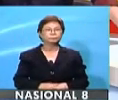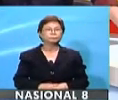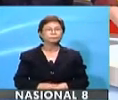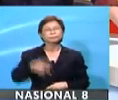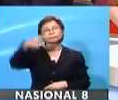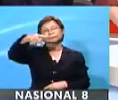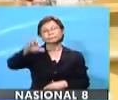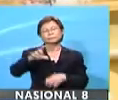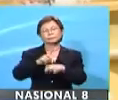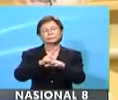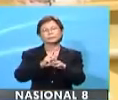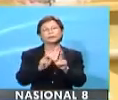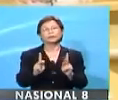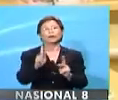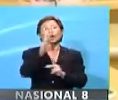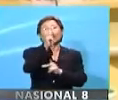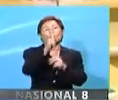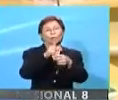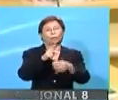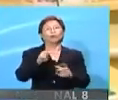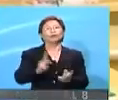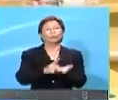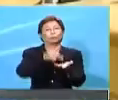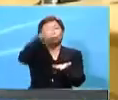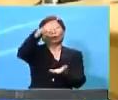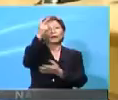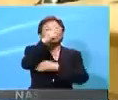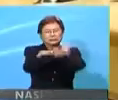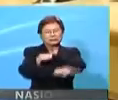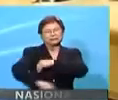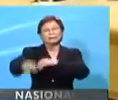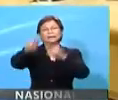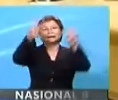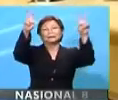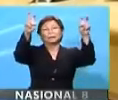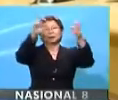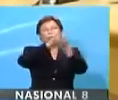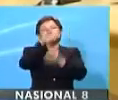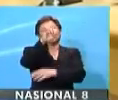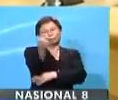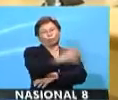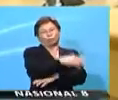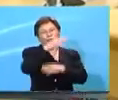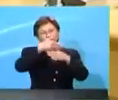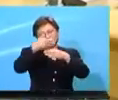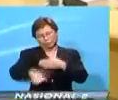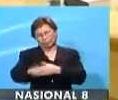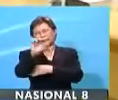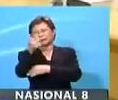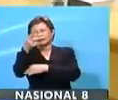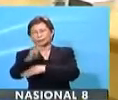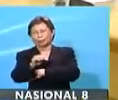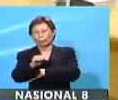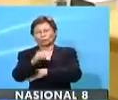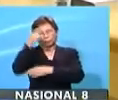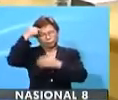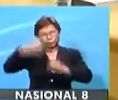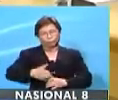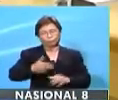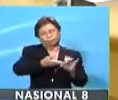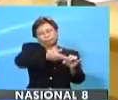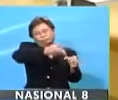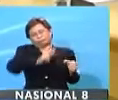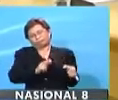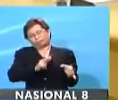Dalam sidang media di Komta, Guan Eng berkata Kerajaan Negeri akur menggugurkan tema tersebut selepas Angkatan Tentera Malaysia ATM membuat keputusan menarik